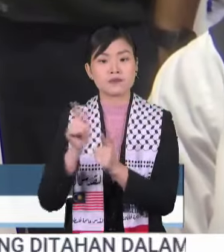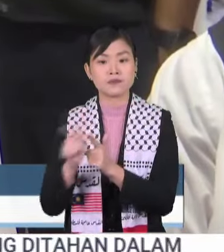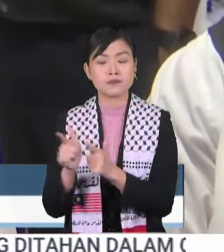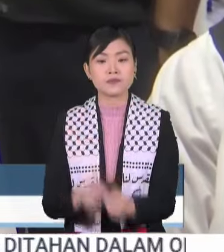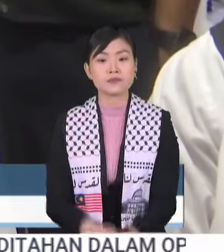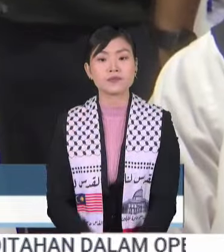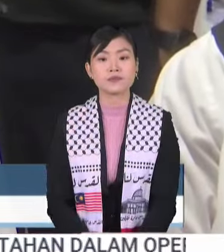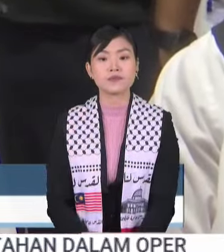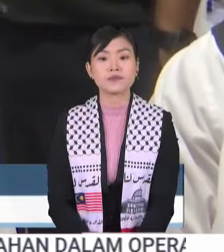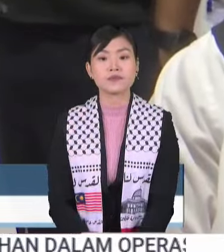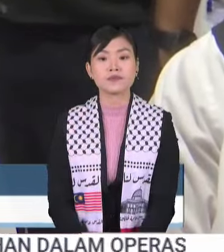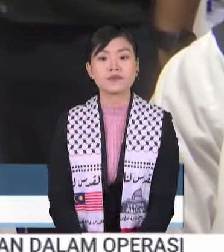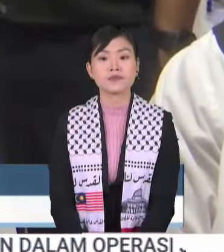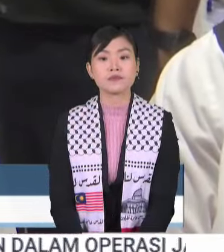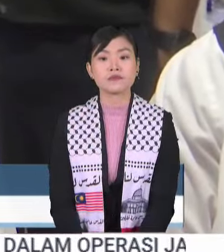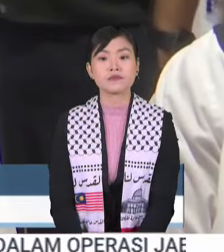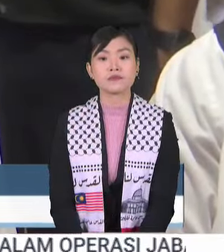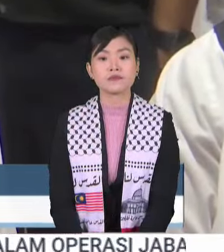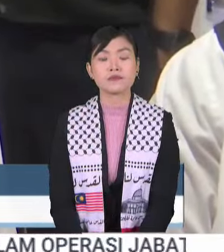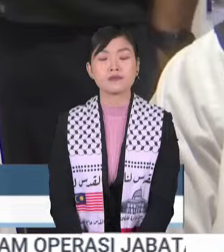we with